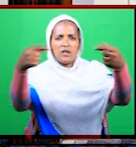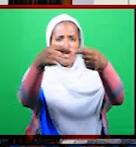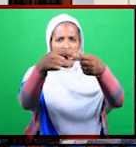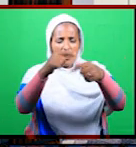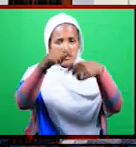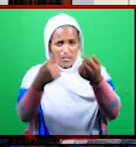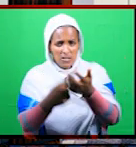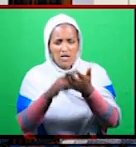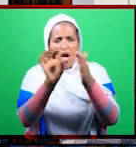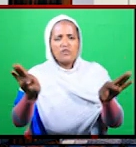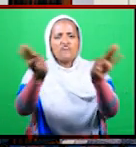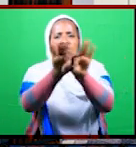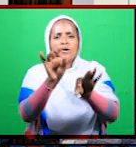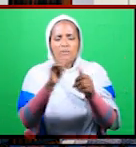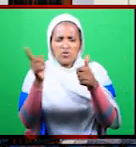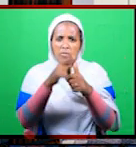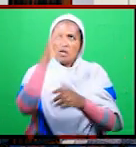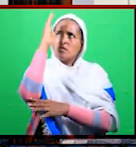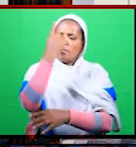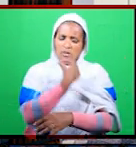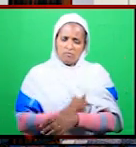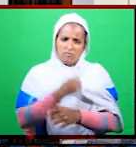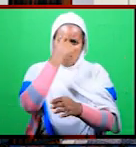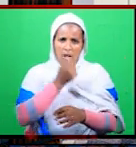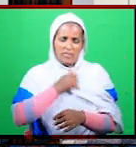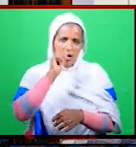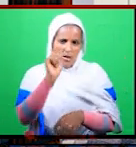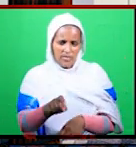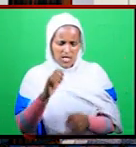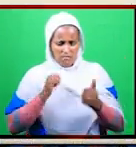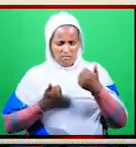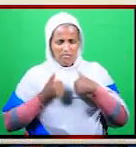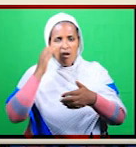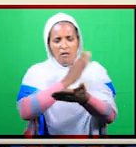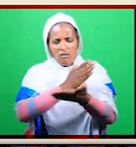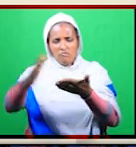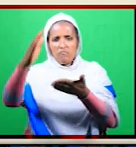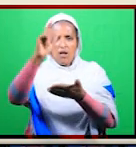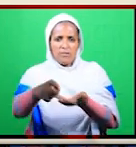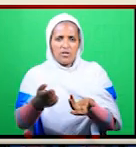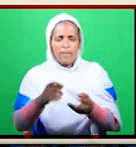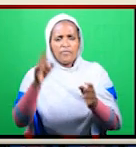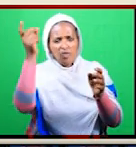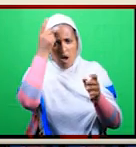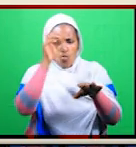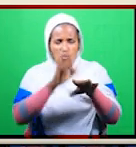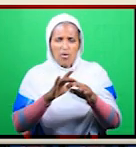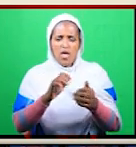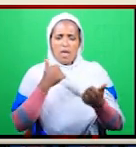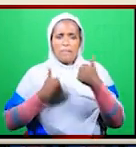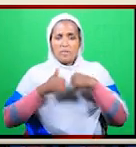ይላል? ሳንጠራጠር የምንሻውን አውቆ ይሰጠናል ይላል። ማለት የሚያስፈልገንን አውቆ